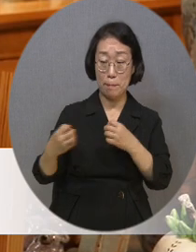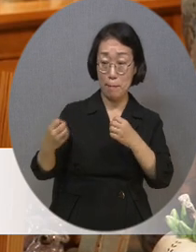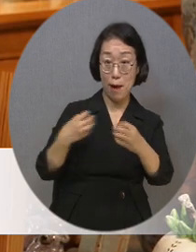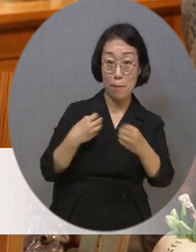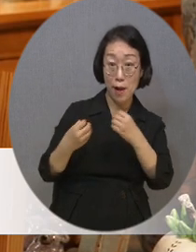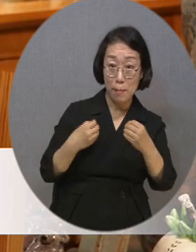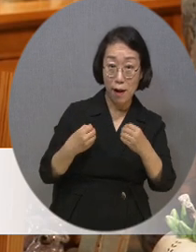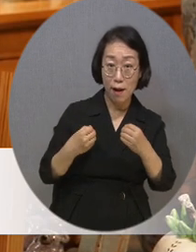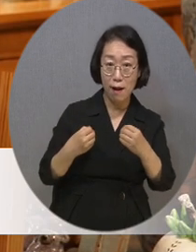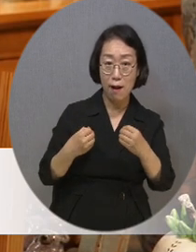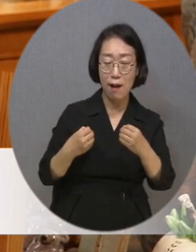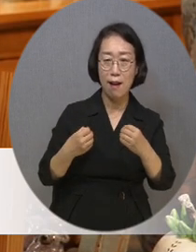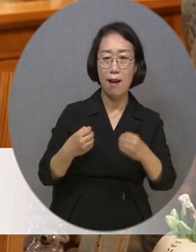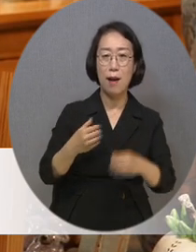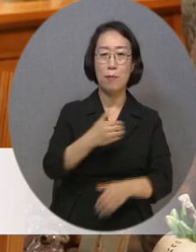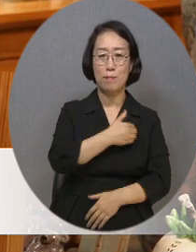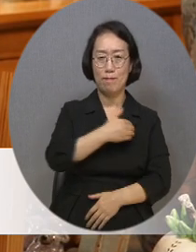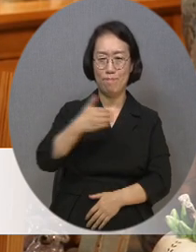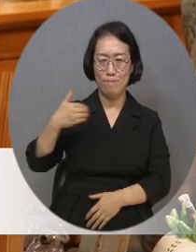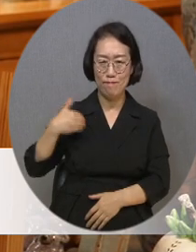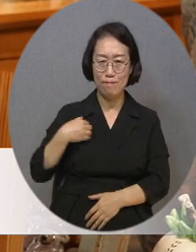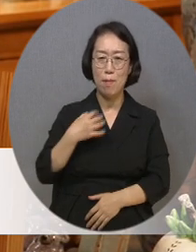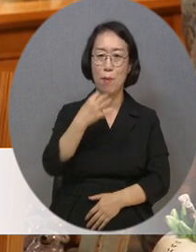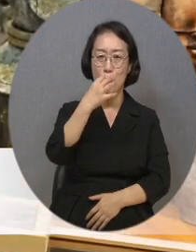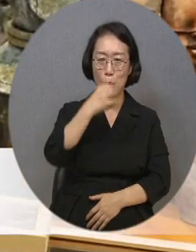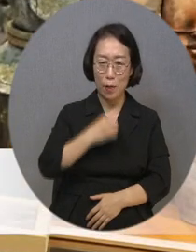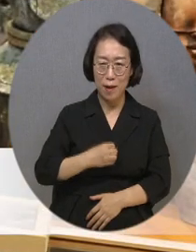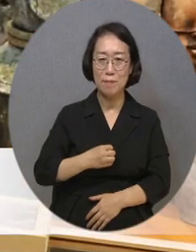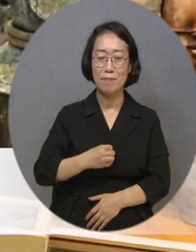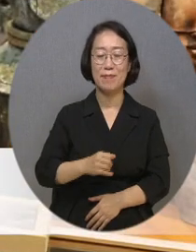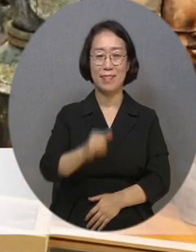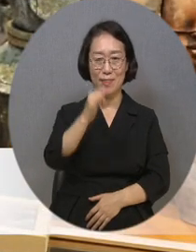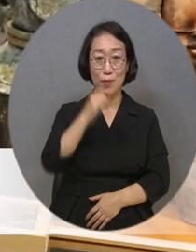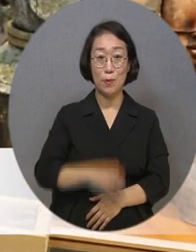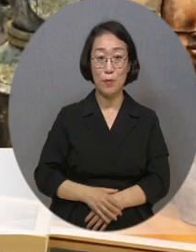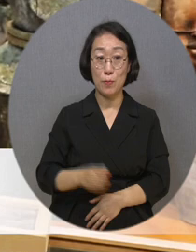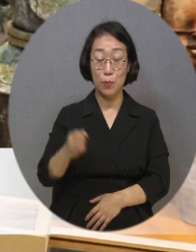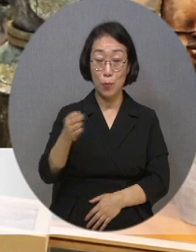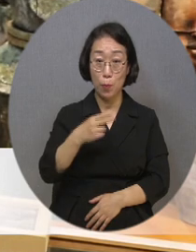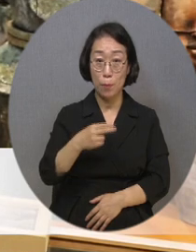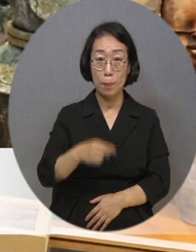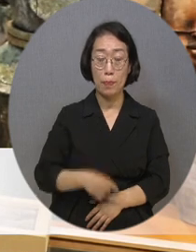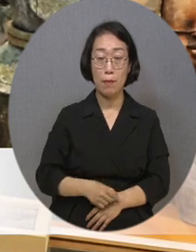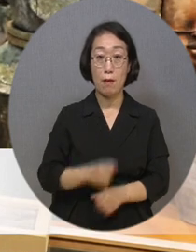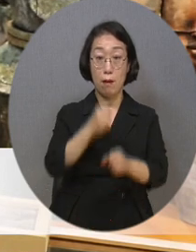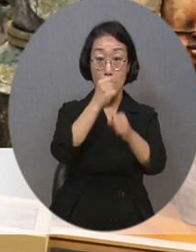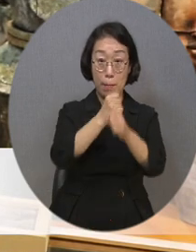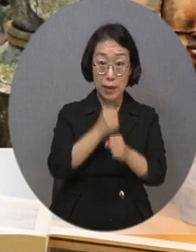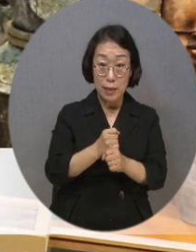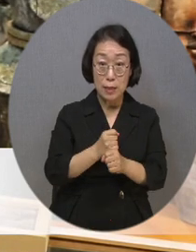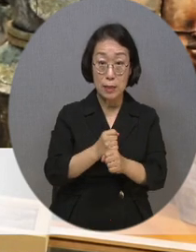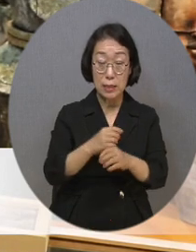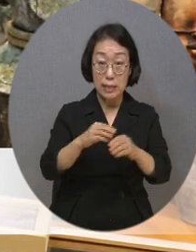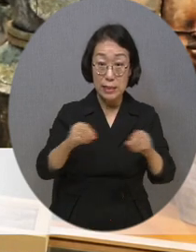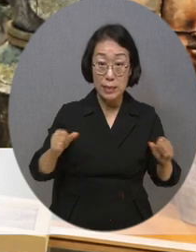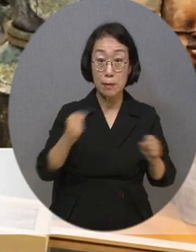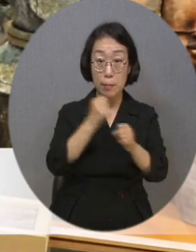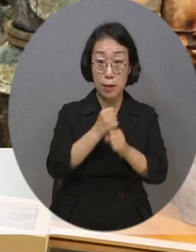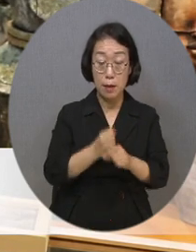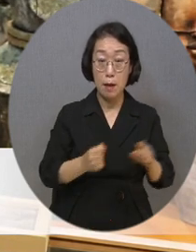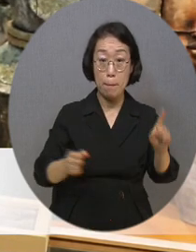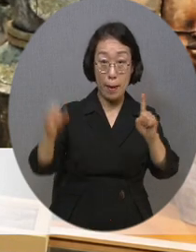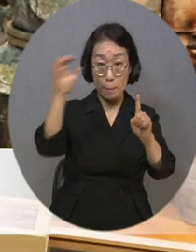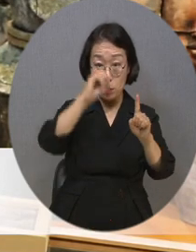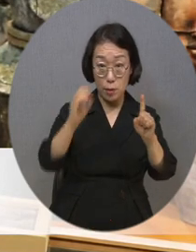주시면 그때 가장 보람을 느끼는 것 같고요. 도자기는 100% 완성이 됐다고 생각을